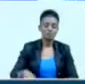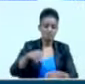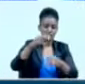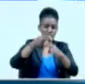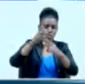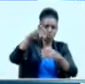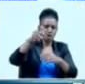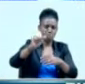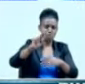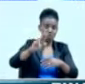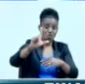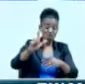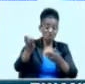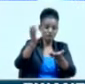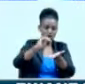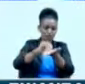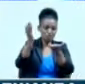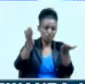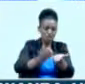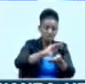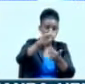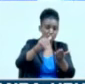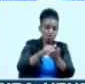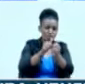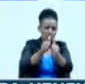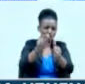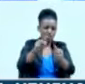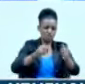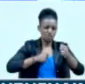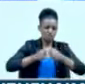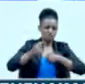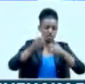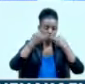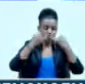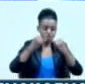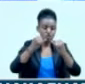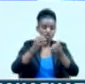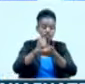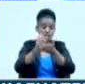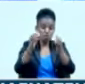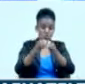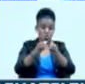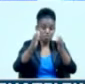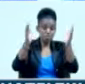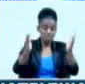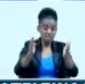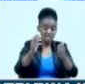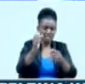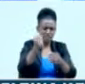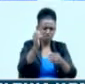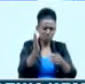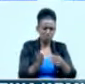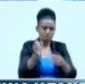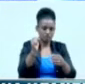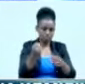Nitwa Paul Rutikanga nongire mbayikaze mwese abakurikiye televiziyo Rwanda muri aya makuru mfashijwemo n'itsinda rigari kugira ngo abagereho gatanu